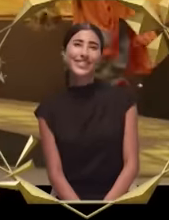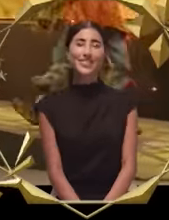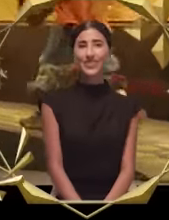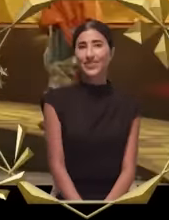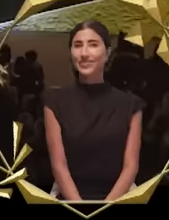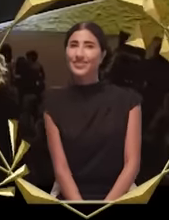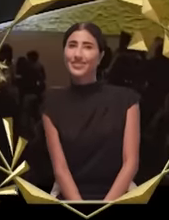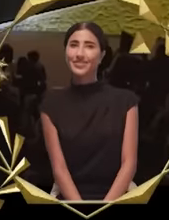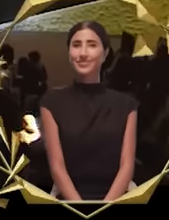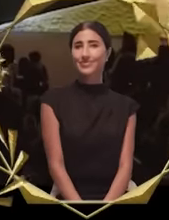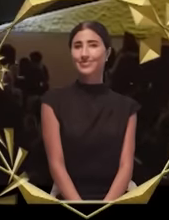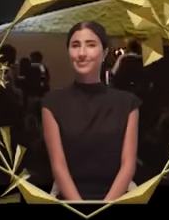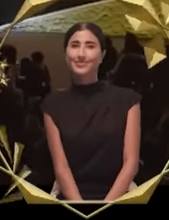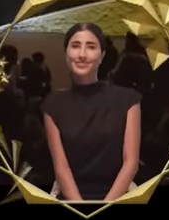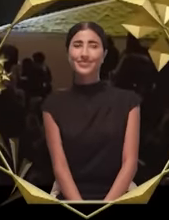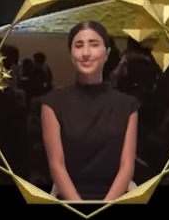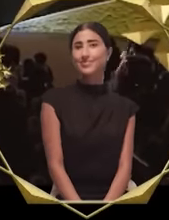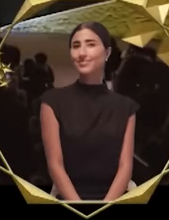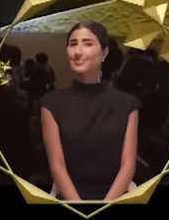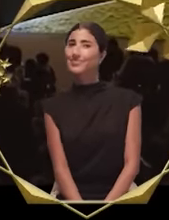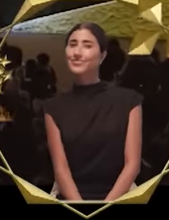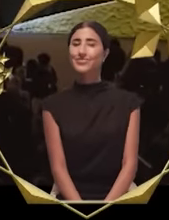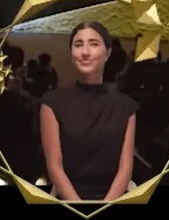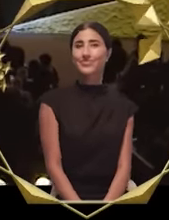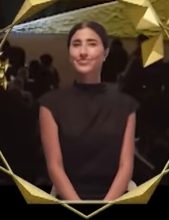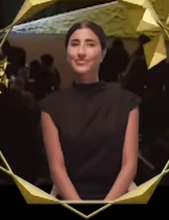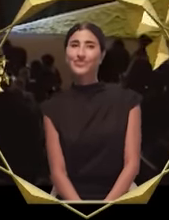خطوة طاق من هنا إلى ساحر وقوى